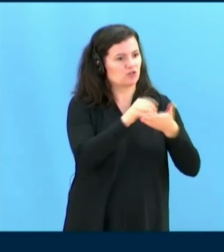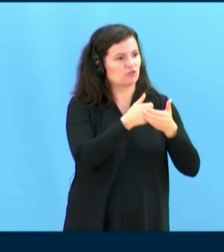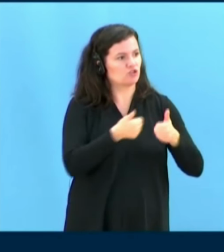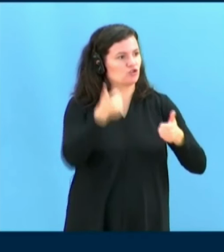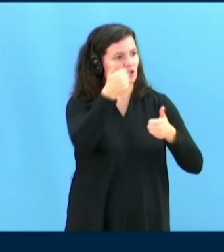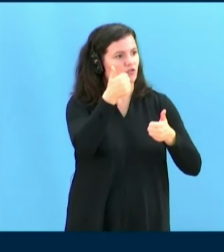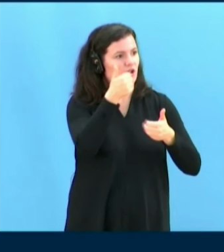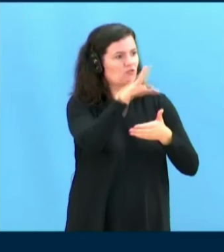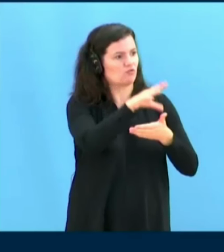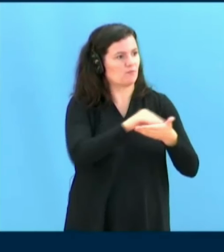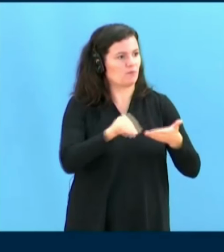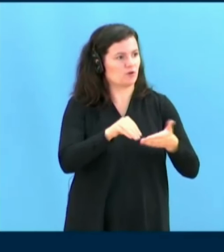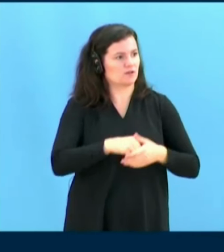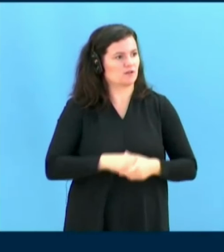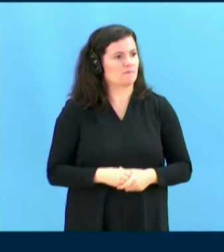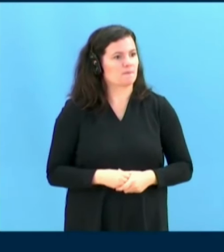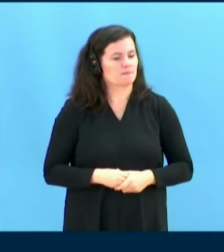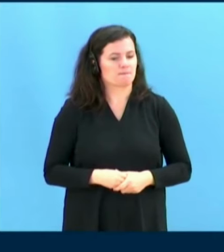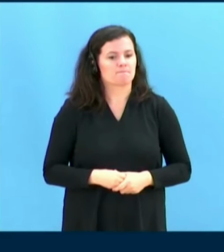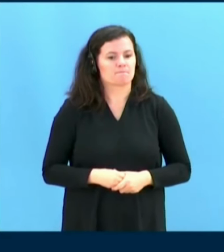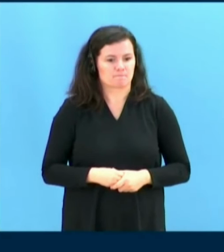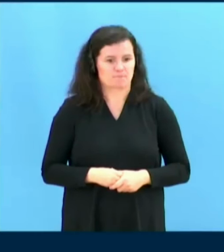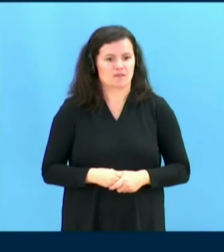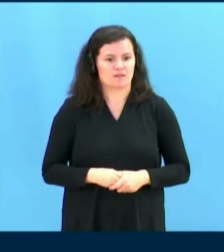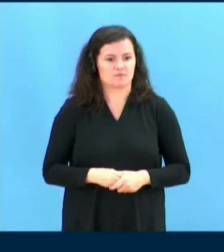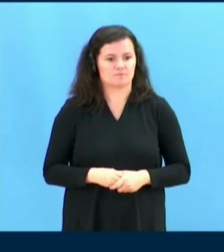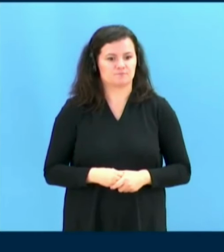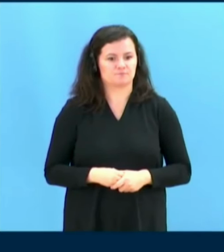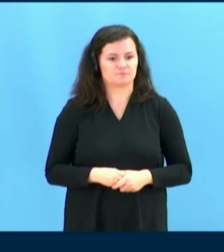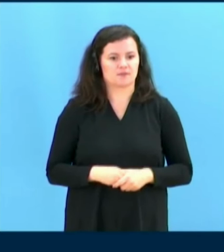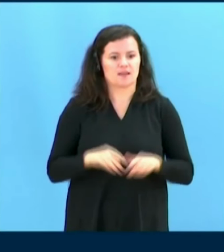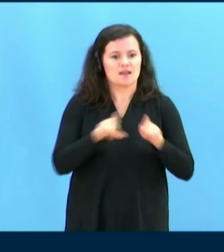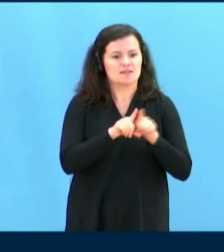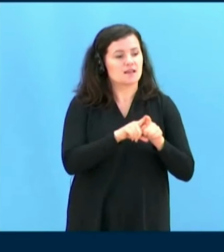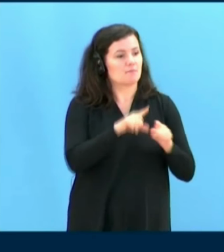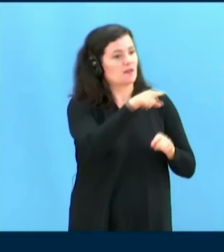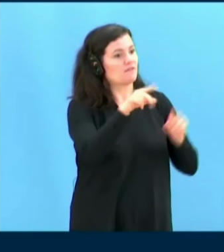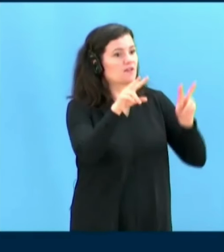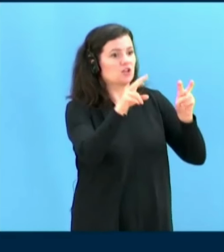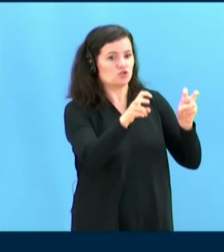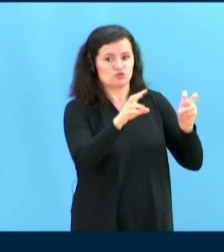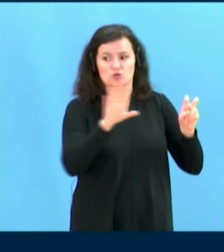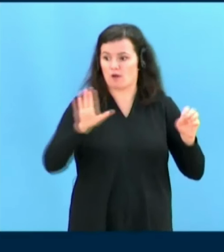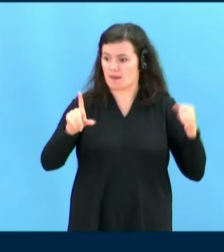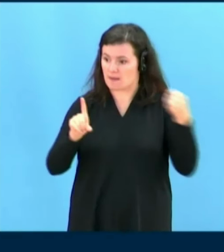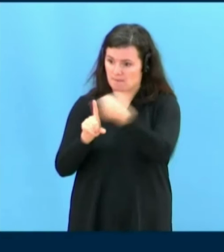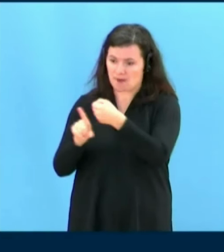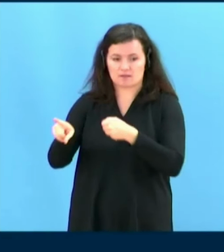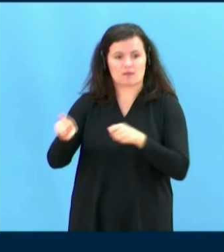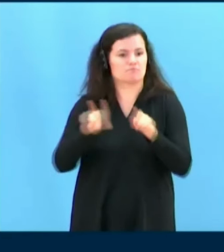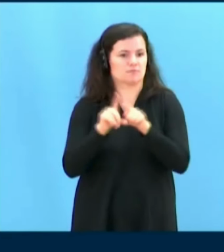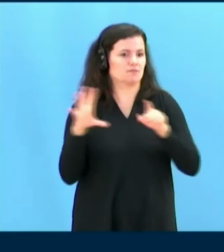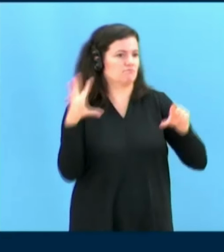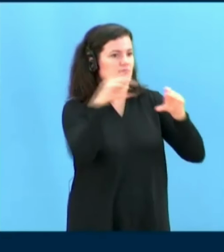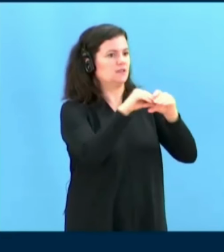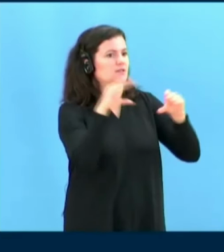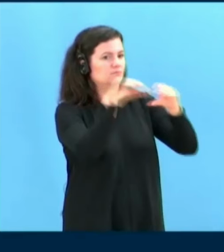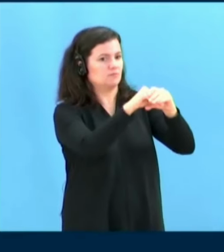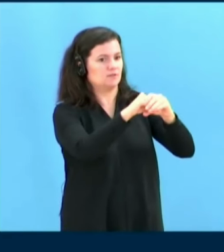средства поощрения участия в ООН представителей коренных народов по вопросам, затрагивающим их. Впервые